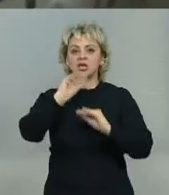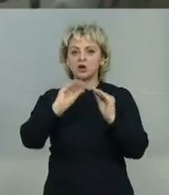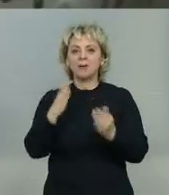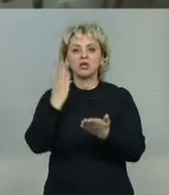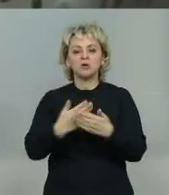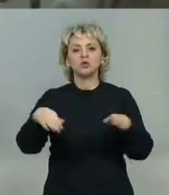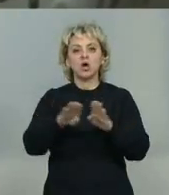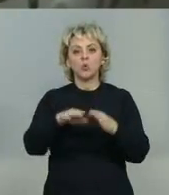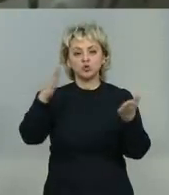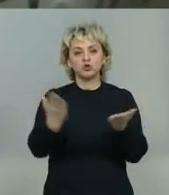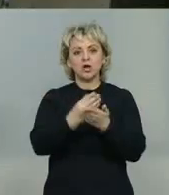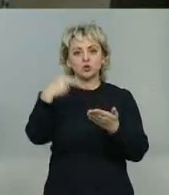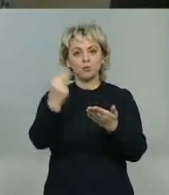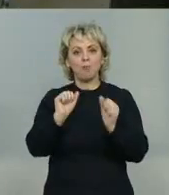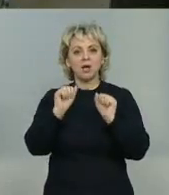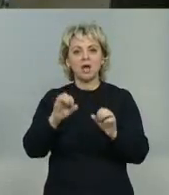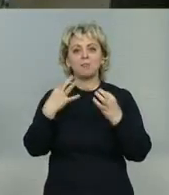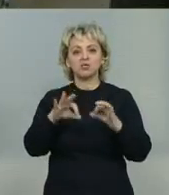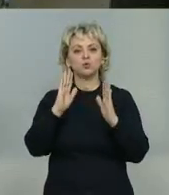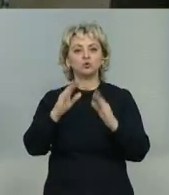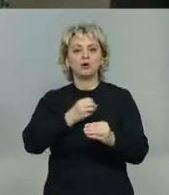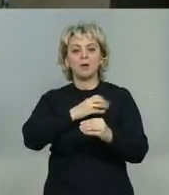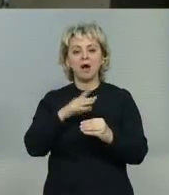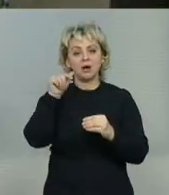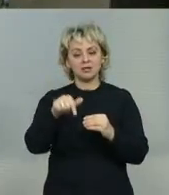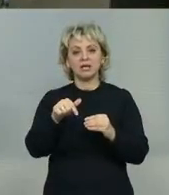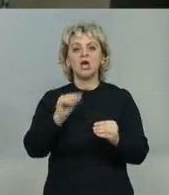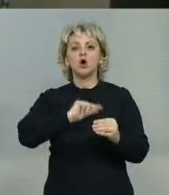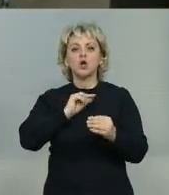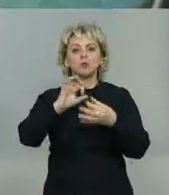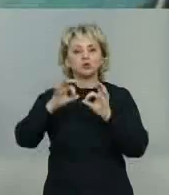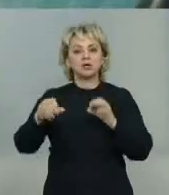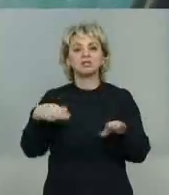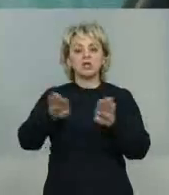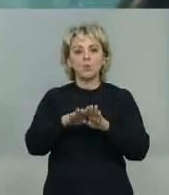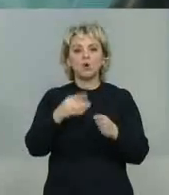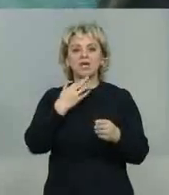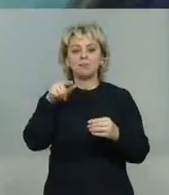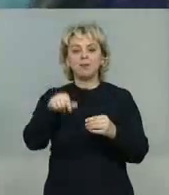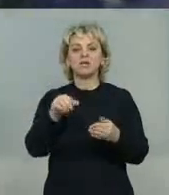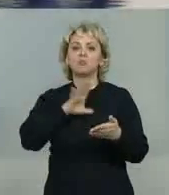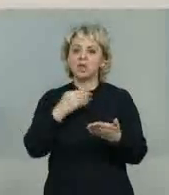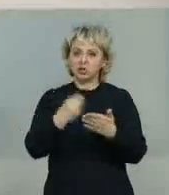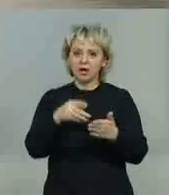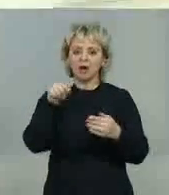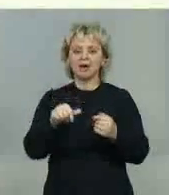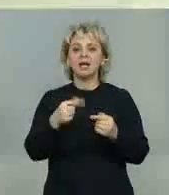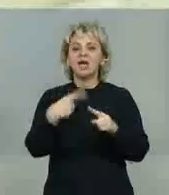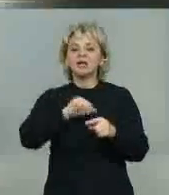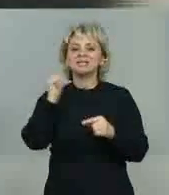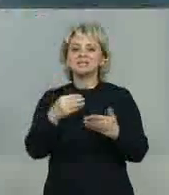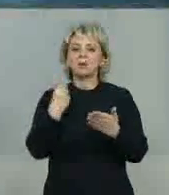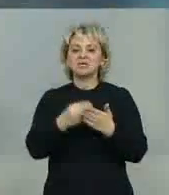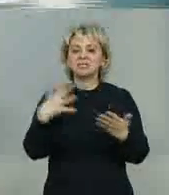Иметь такую иранскую чашу с росписью могла позволить себе только элита. Работа трудоемкая, к тому же импорт. Вещь стоила очень дорого. Это